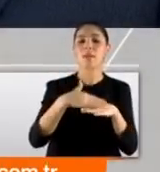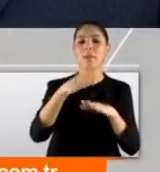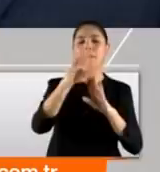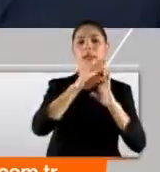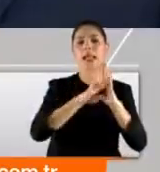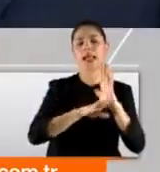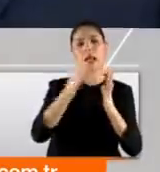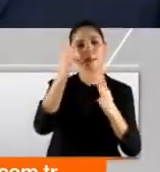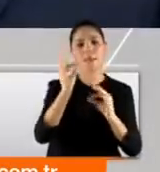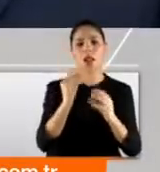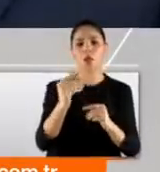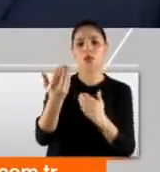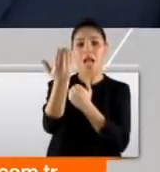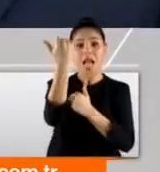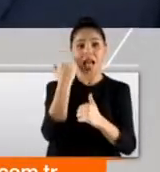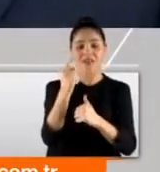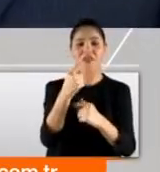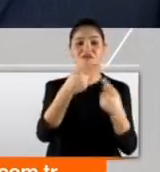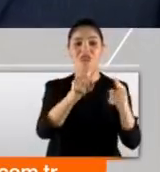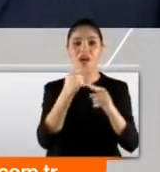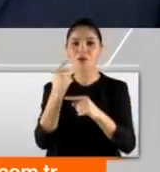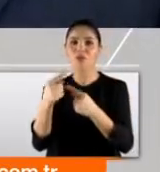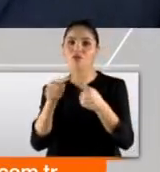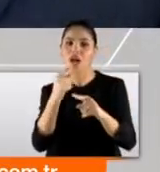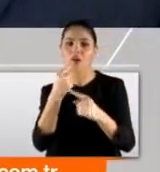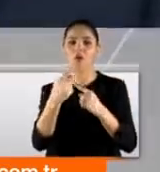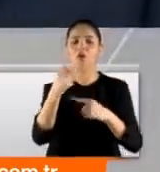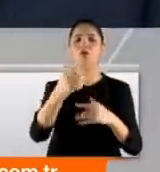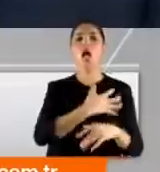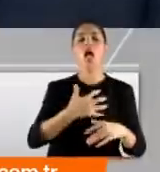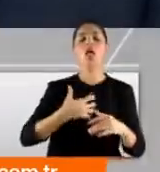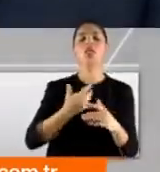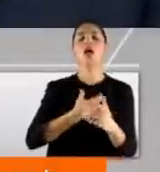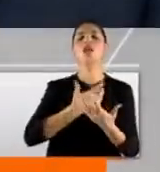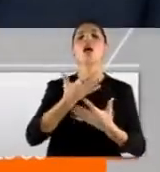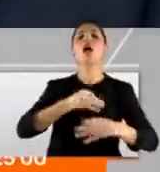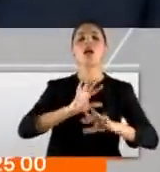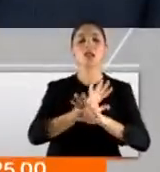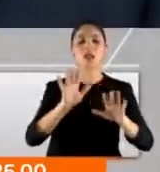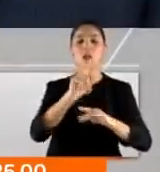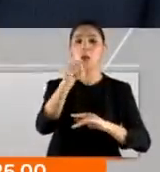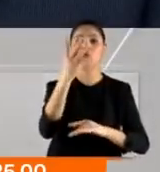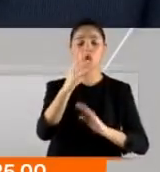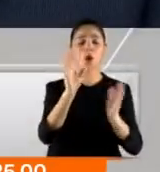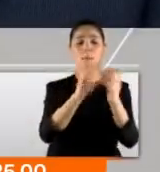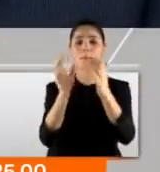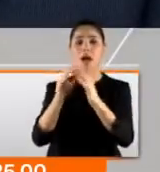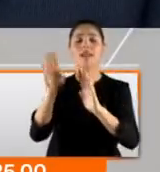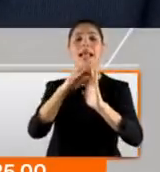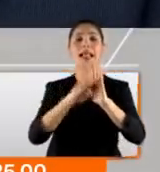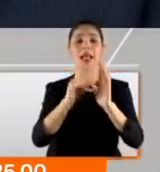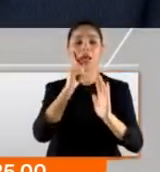beri ısrarla söylerim, bir partinin mutfağında anayasa hazırlanmaz diye. 4 partinin ilkeler üzerinde,